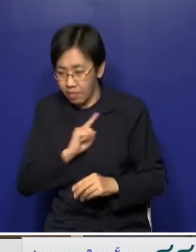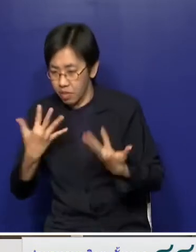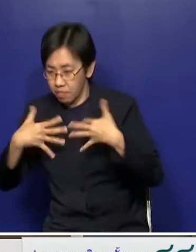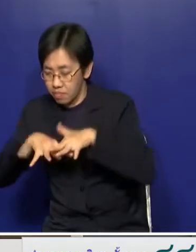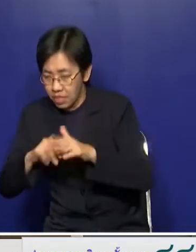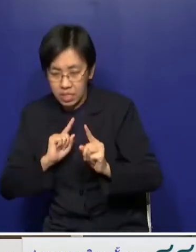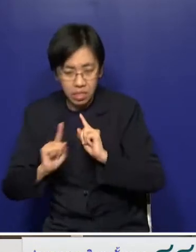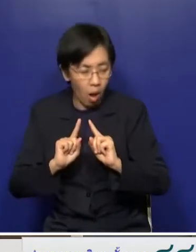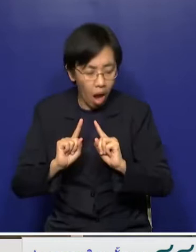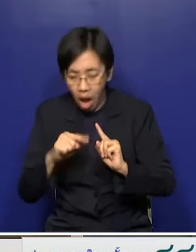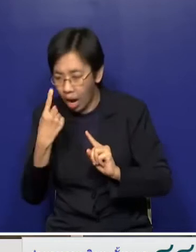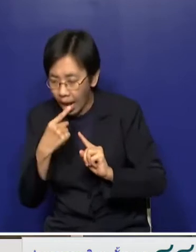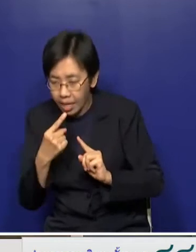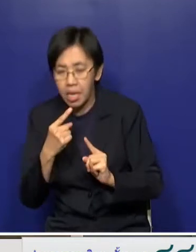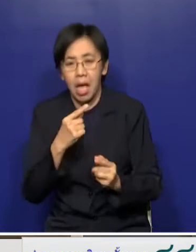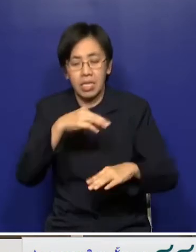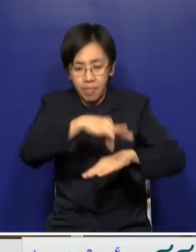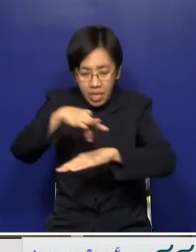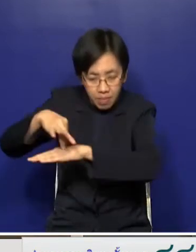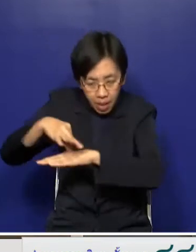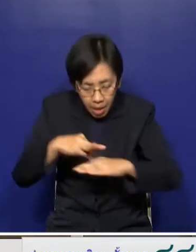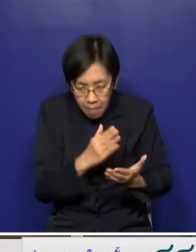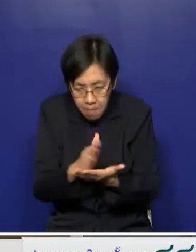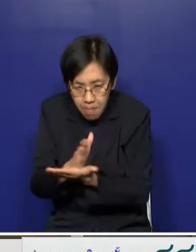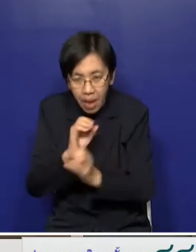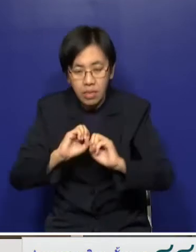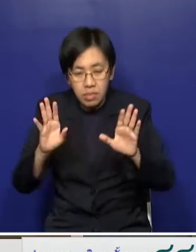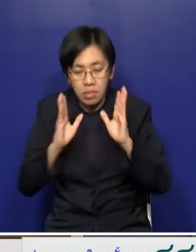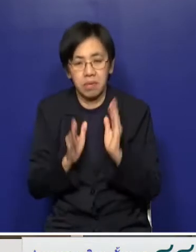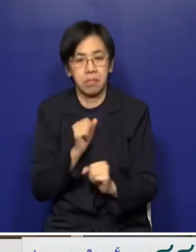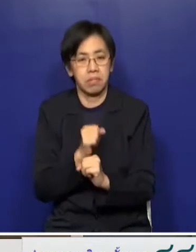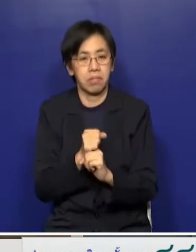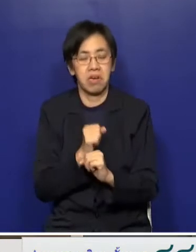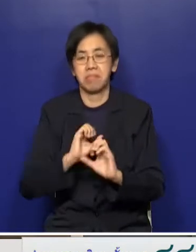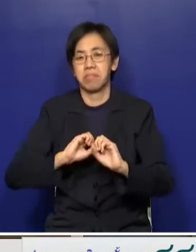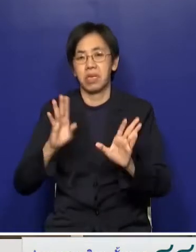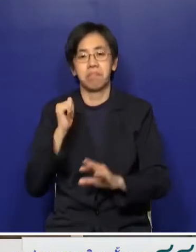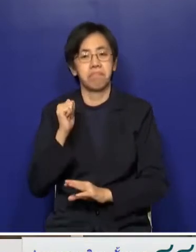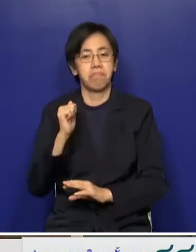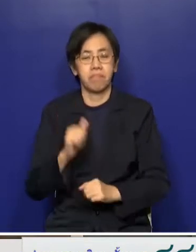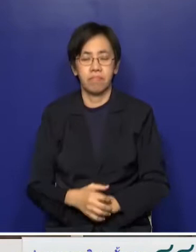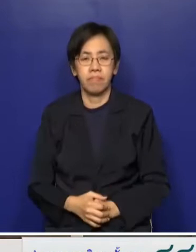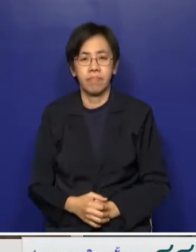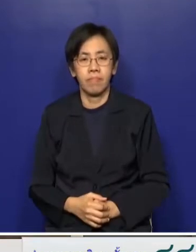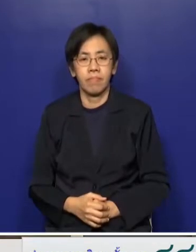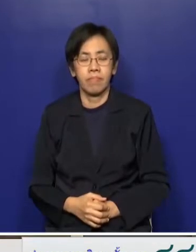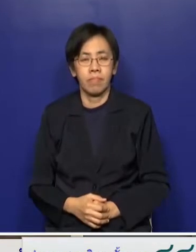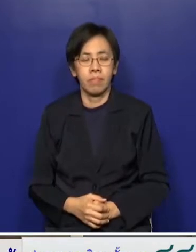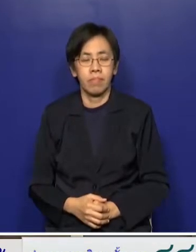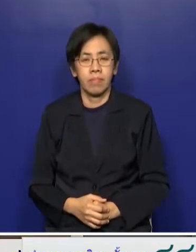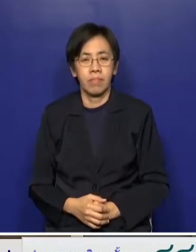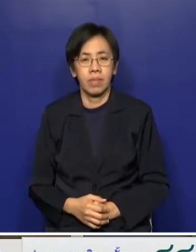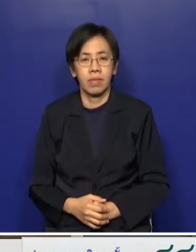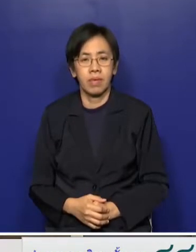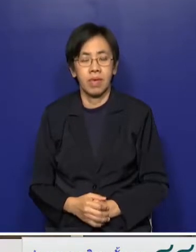านเพื่อที่จะทำให้บุคลากรที่ช่วยดูแลเรื่องนี้เนี่ยทำงานกันได้อย่างมีประสิทธิภาพมากขึ้นอย่างต่อมาครับต่อมาจากเรื่อง